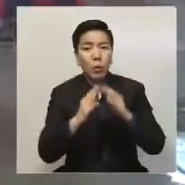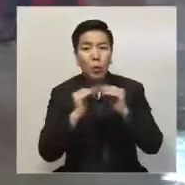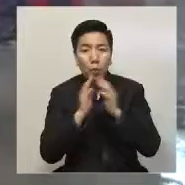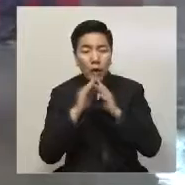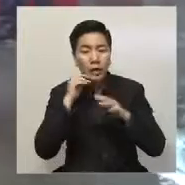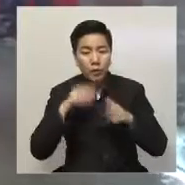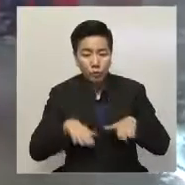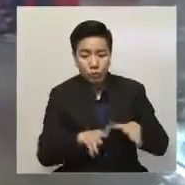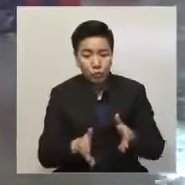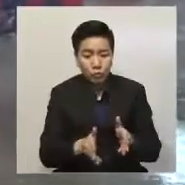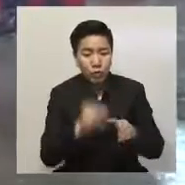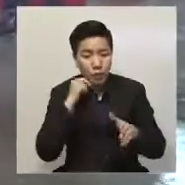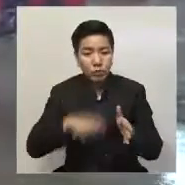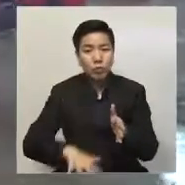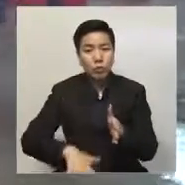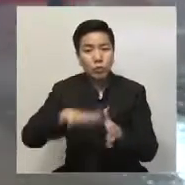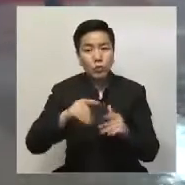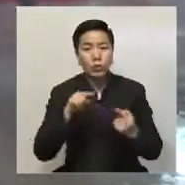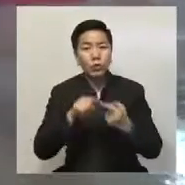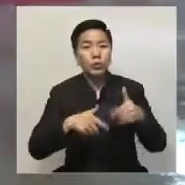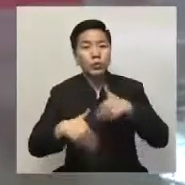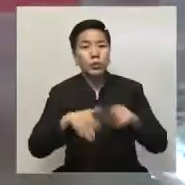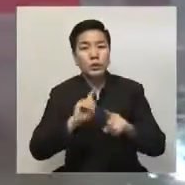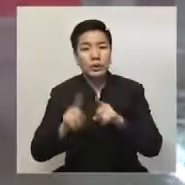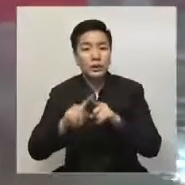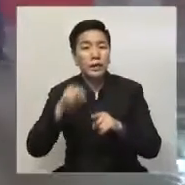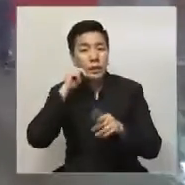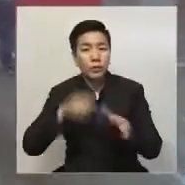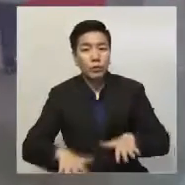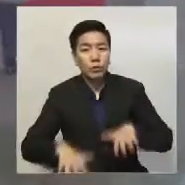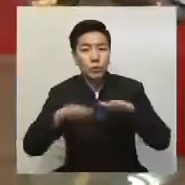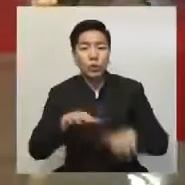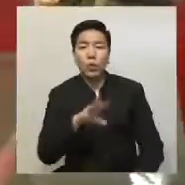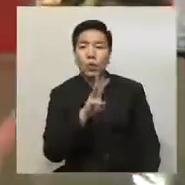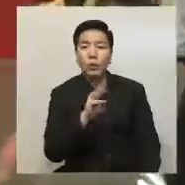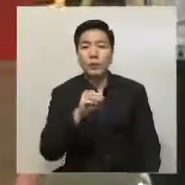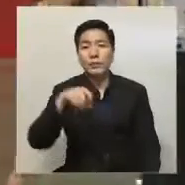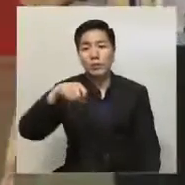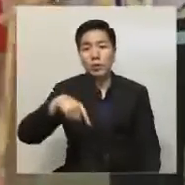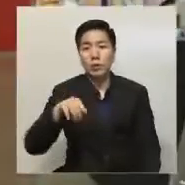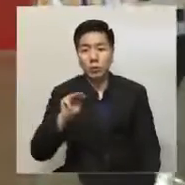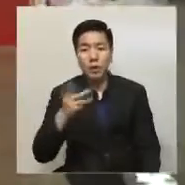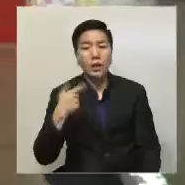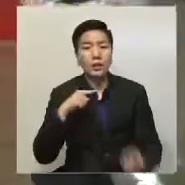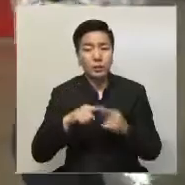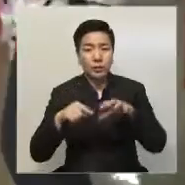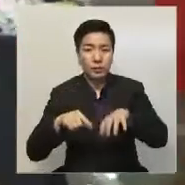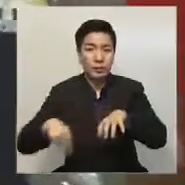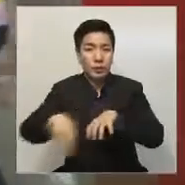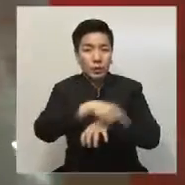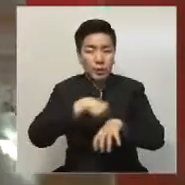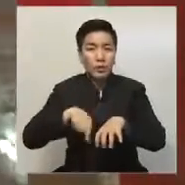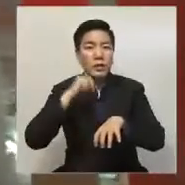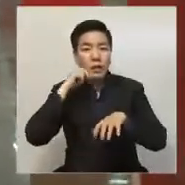วัดทะลักจากท่อระบายน้ำเข้าท่วมภายในพระวิหารระดับน้ำสูงประมาณ60เซนติเมตรและบริเวณโดยรอบ